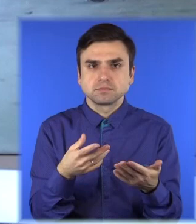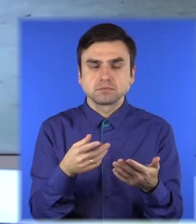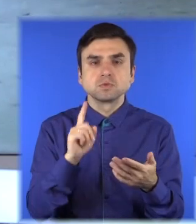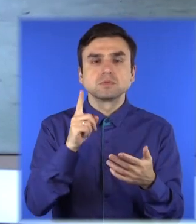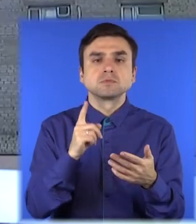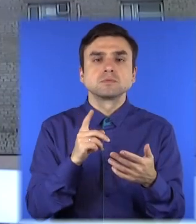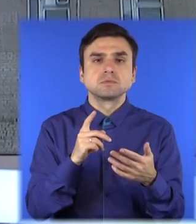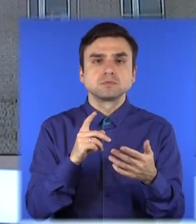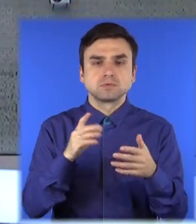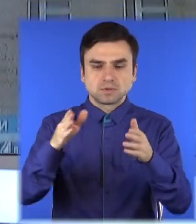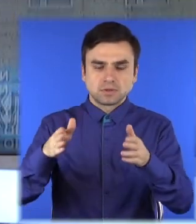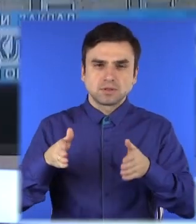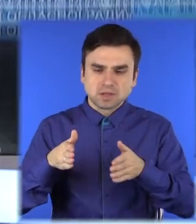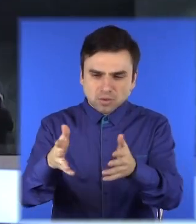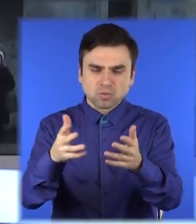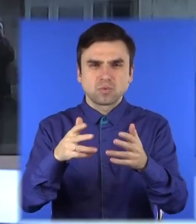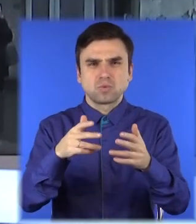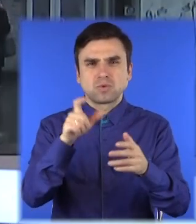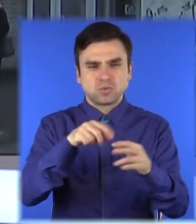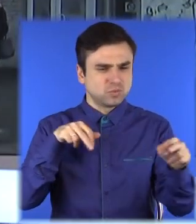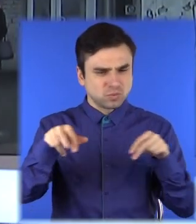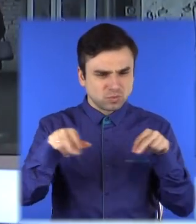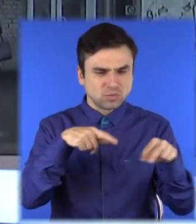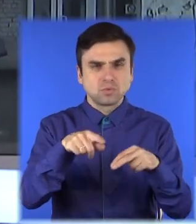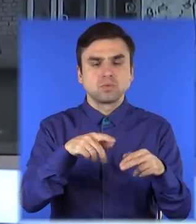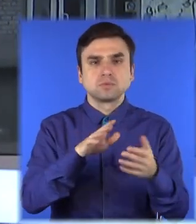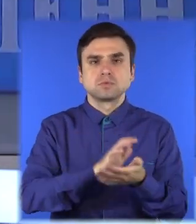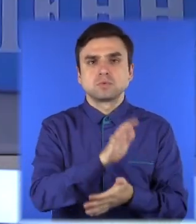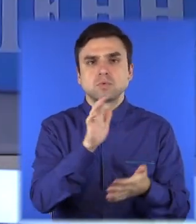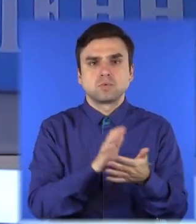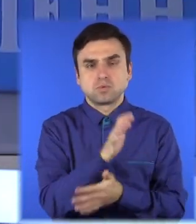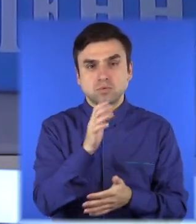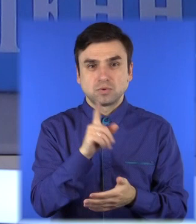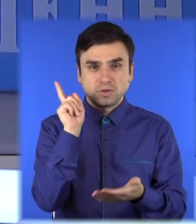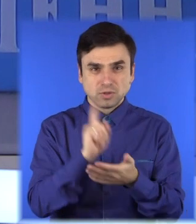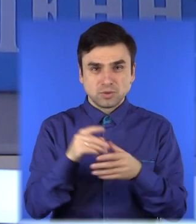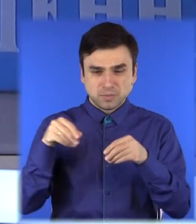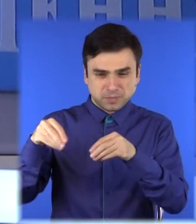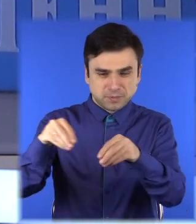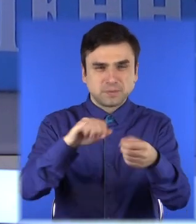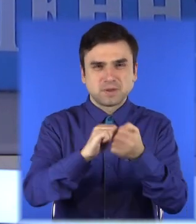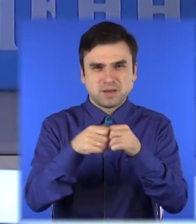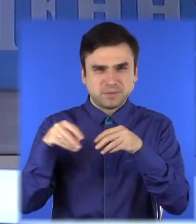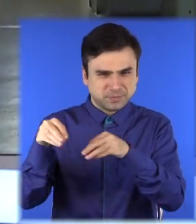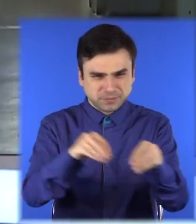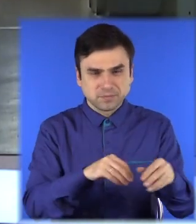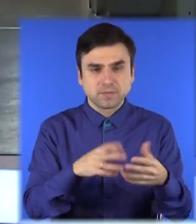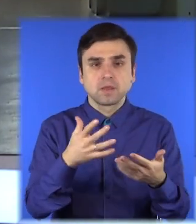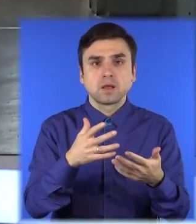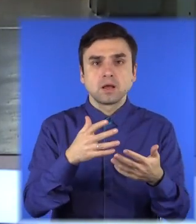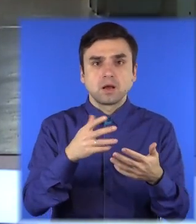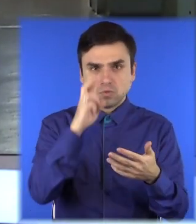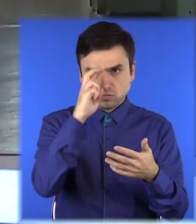дороги підготовлені частково. Але посипати повинні не тільки комунальники, але й власники магазинів та інших підприємств,